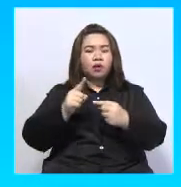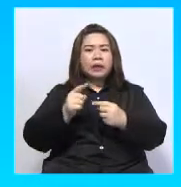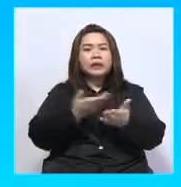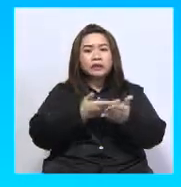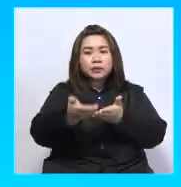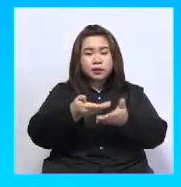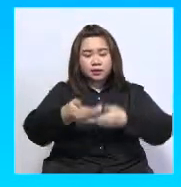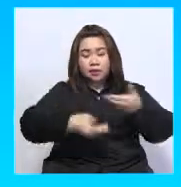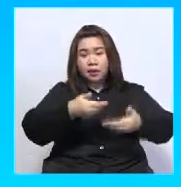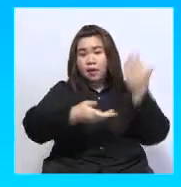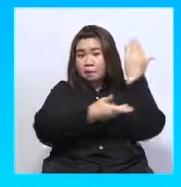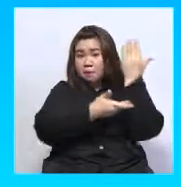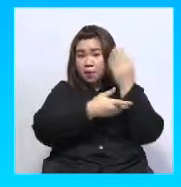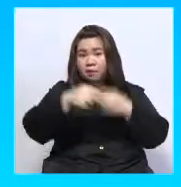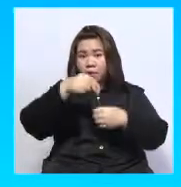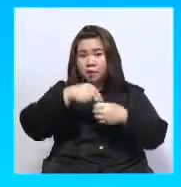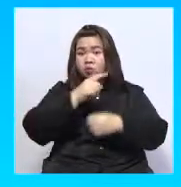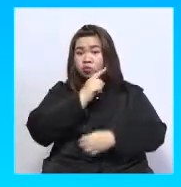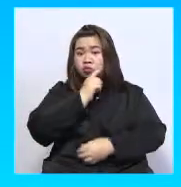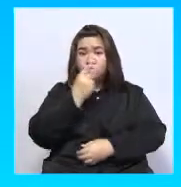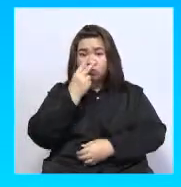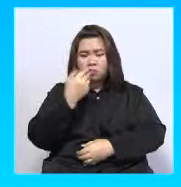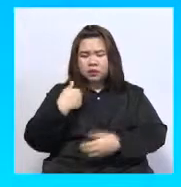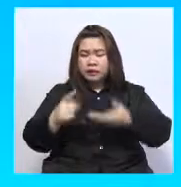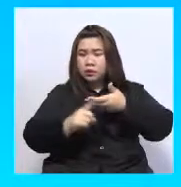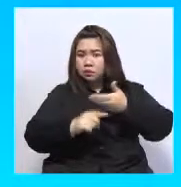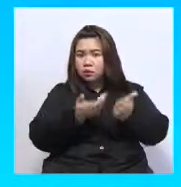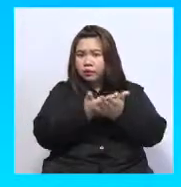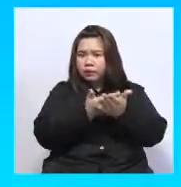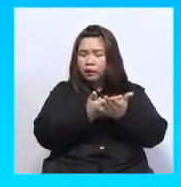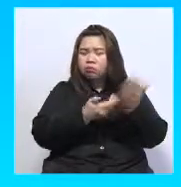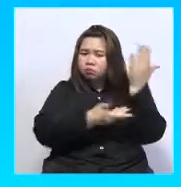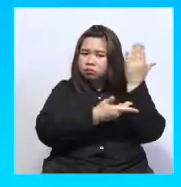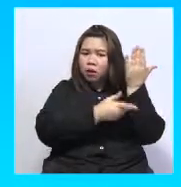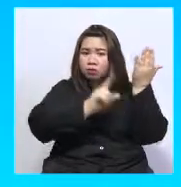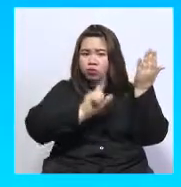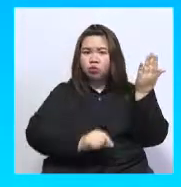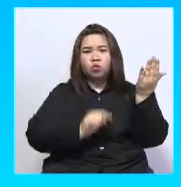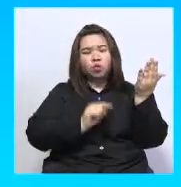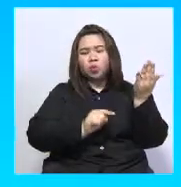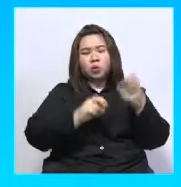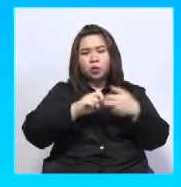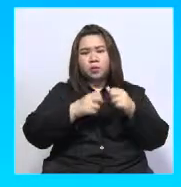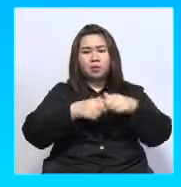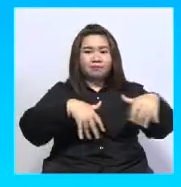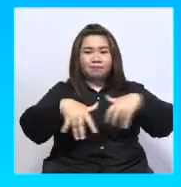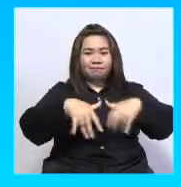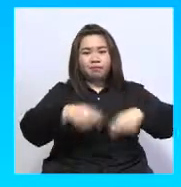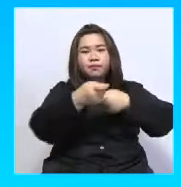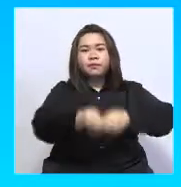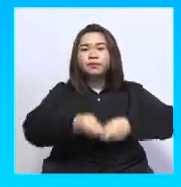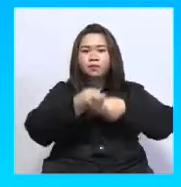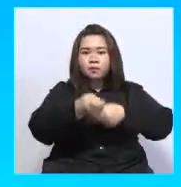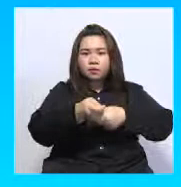ซื้อขายน้ำมันปาล์มก็เห็นนะคะว่าหากราคาปาล์มแล้วก็ราคาน้ำมันปาล์มเนี่ยลดลงก็อาจจะส่งผลต่อพี่น้องเกษตรก